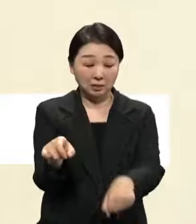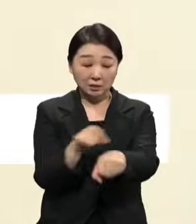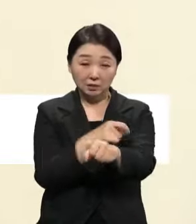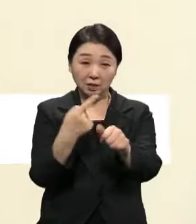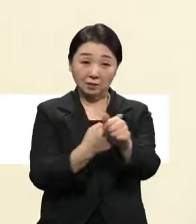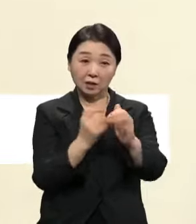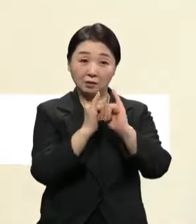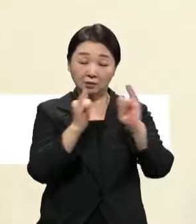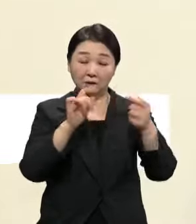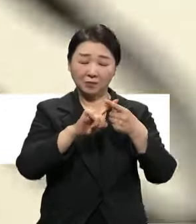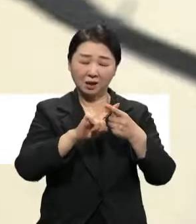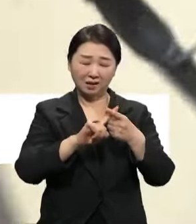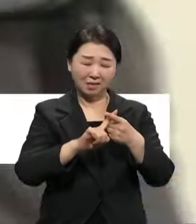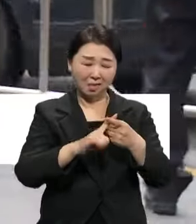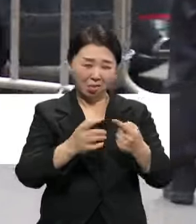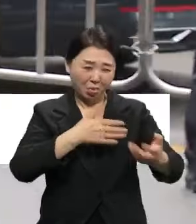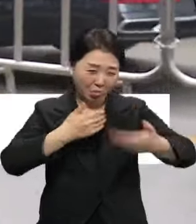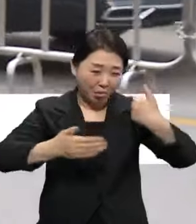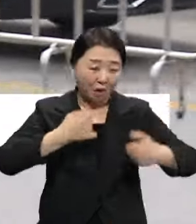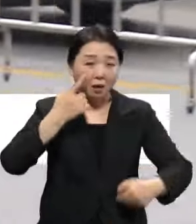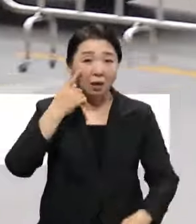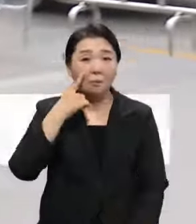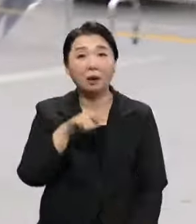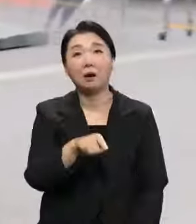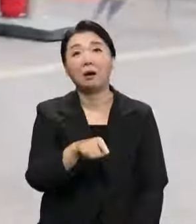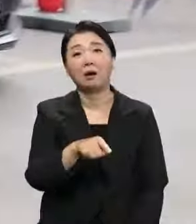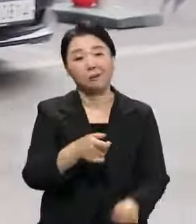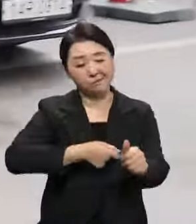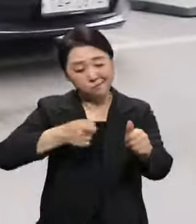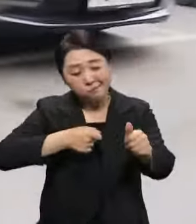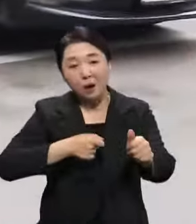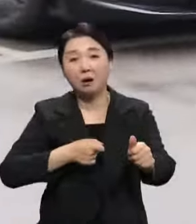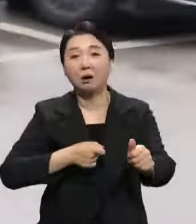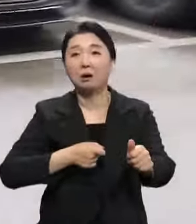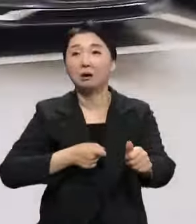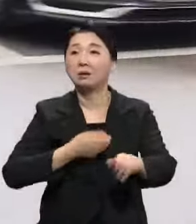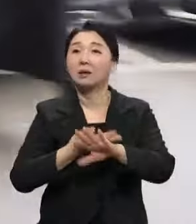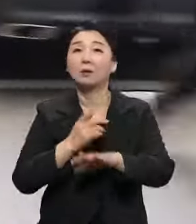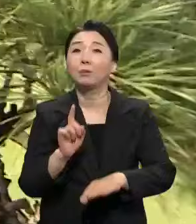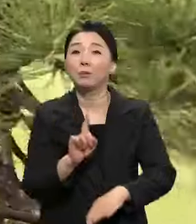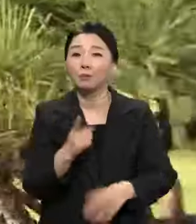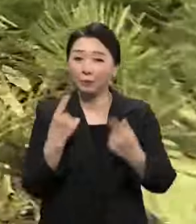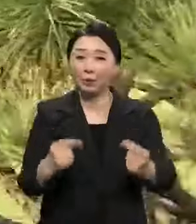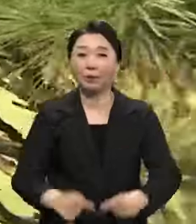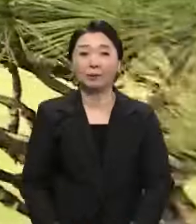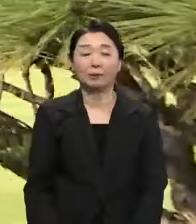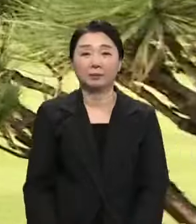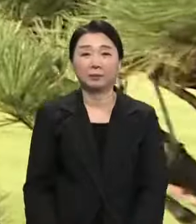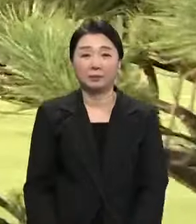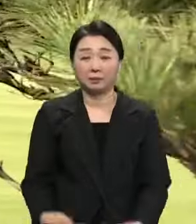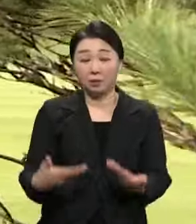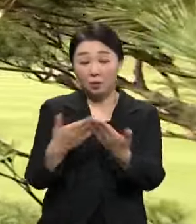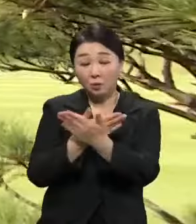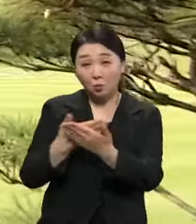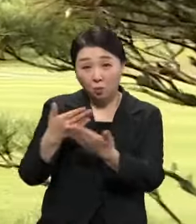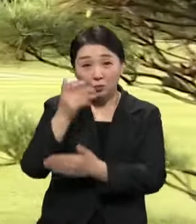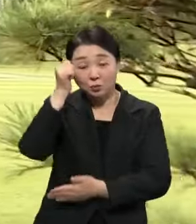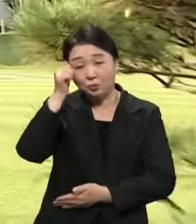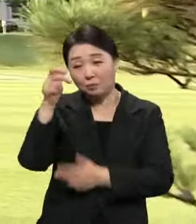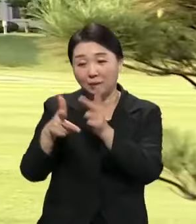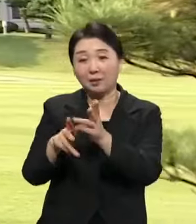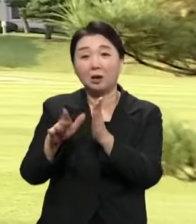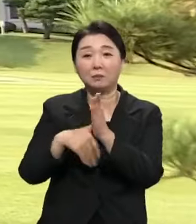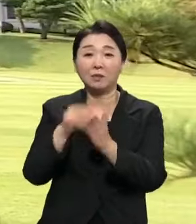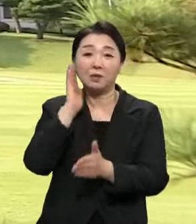자여진의 과거를 먼지 나올 때까지 한번 털어보자는 것하고 무엇이 다르냐고 말했습니다. 그러면서 공유 숙박 사업과 청와대